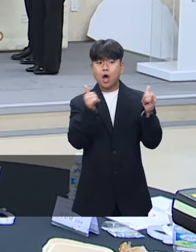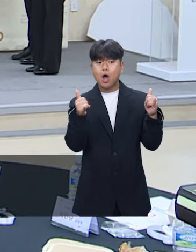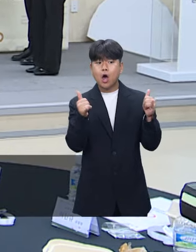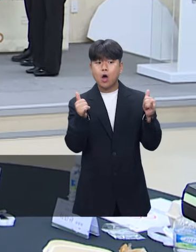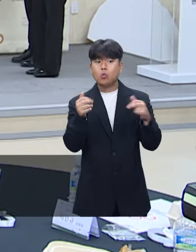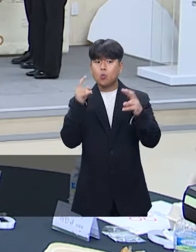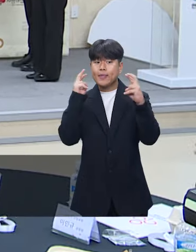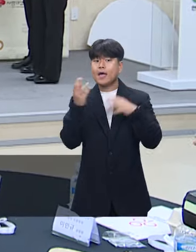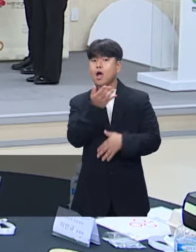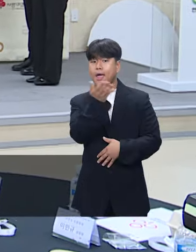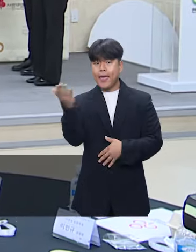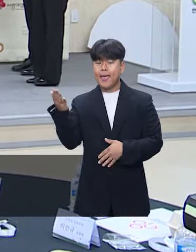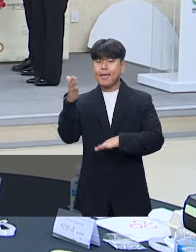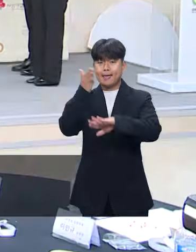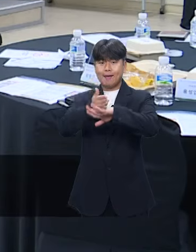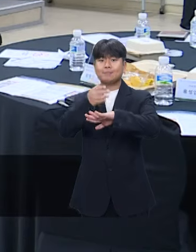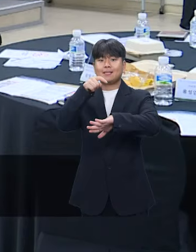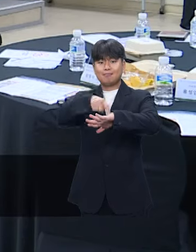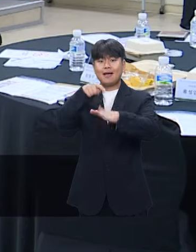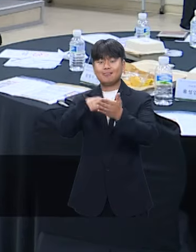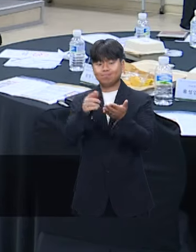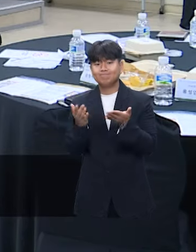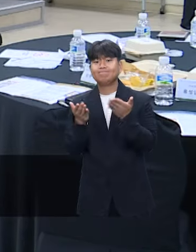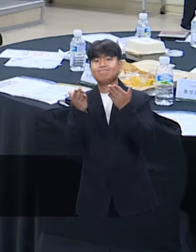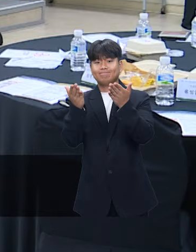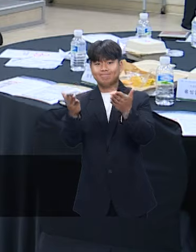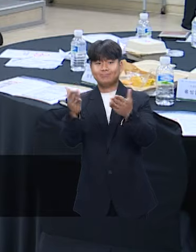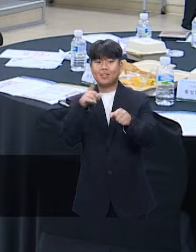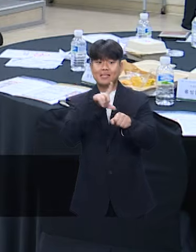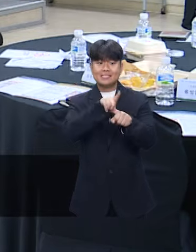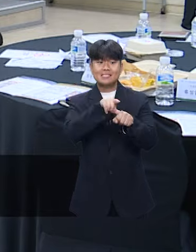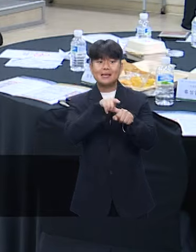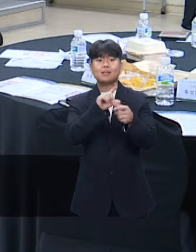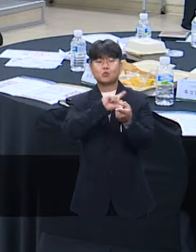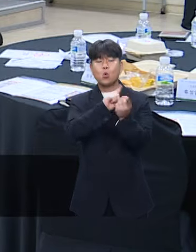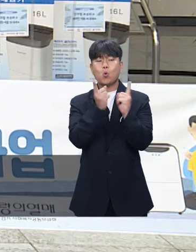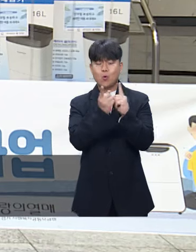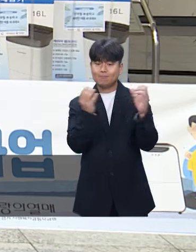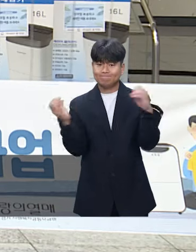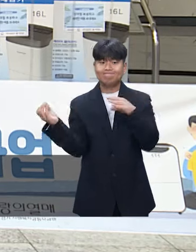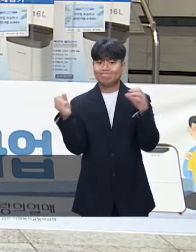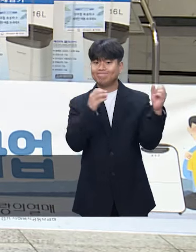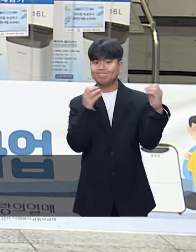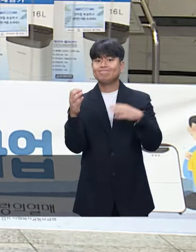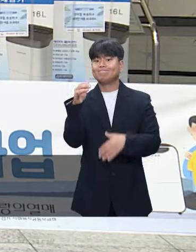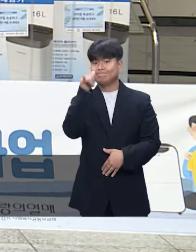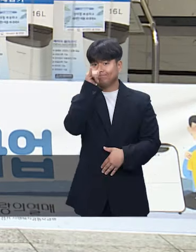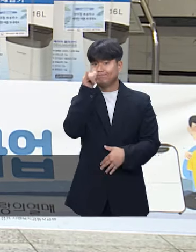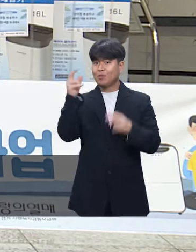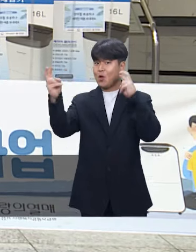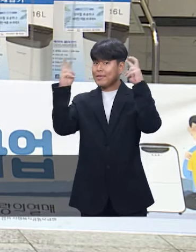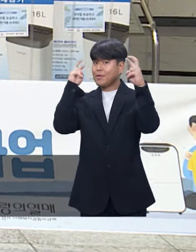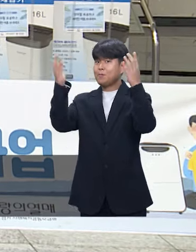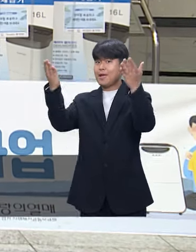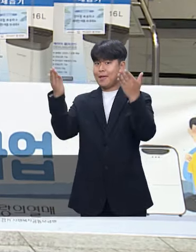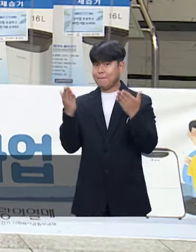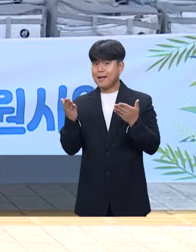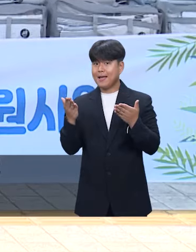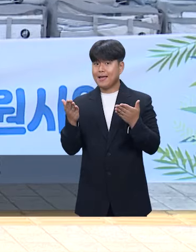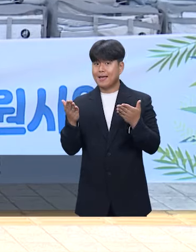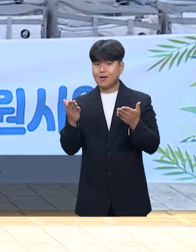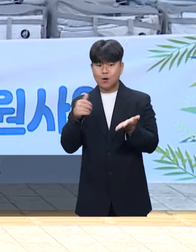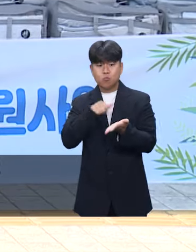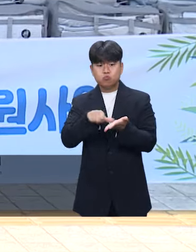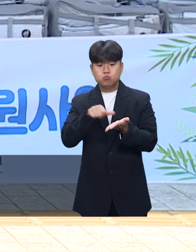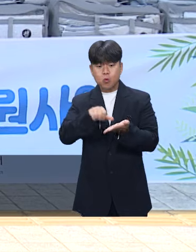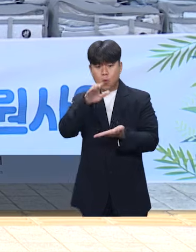기업에게 감사의 마음을 전하고 나눔 문화 활성화를 위한 시간을 가졌습니다. 안양시는 기업으로부터 기탁받은 성품은